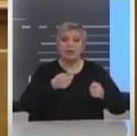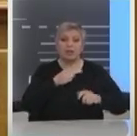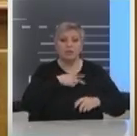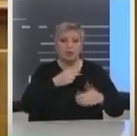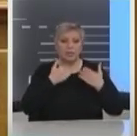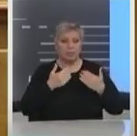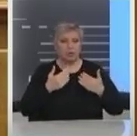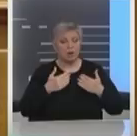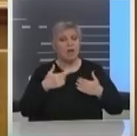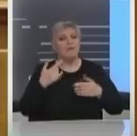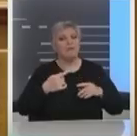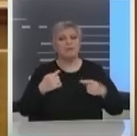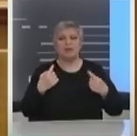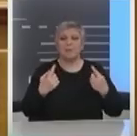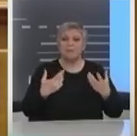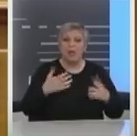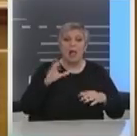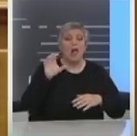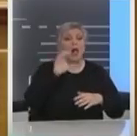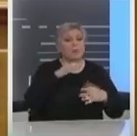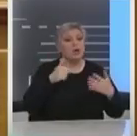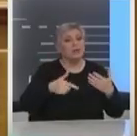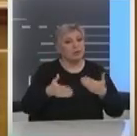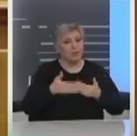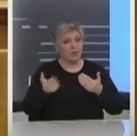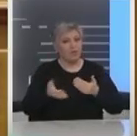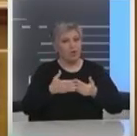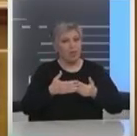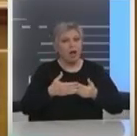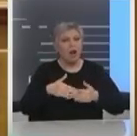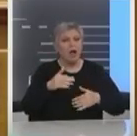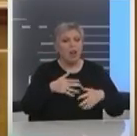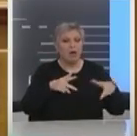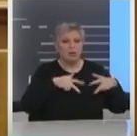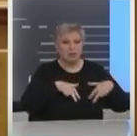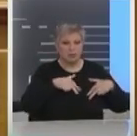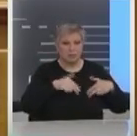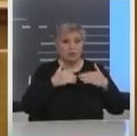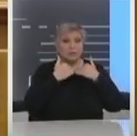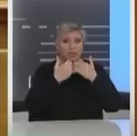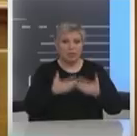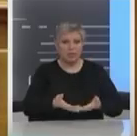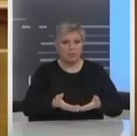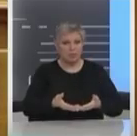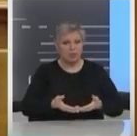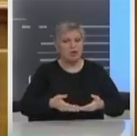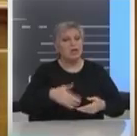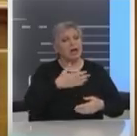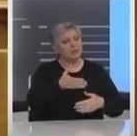θετική. Είναι φανερό ότι η σημερινή κυβέρνηση επιδιώκει να γίνει